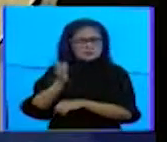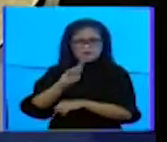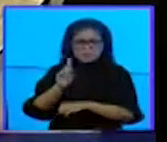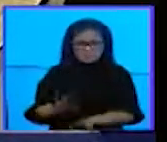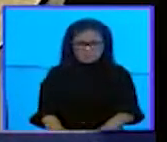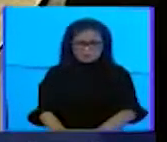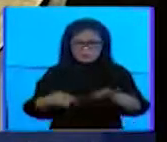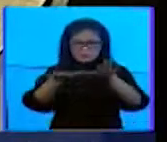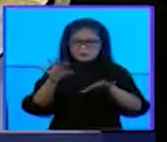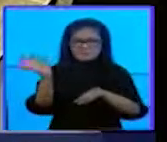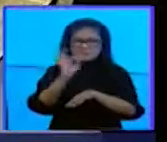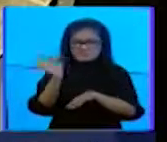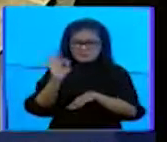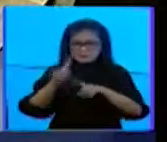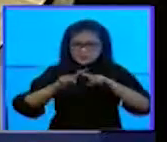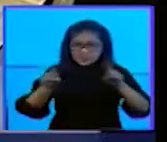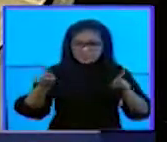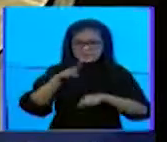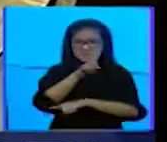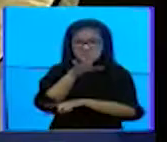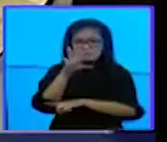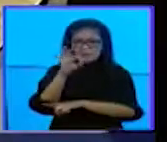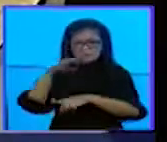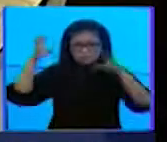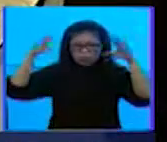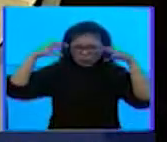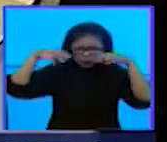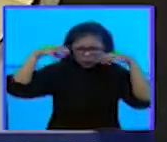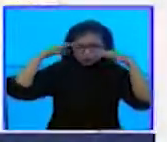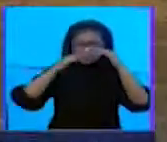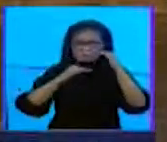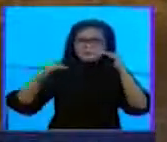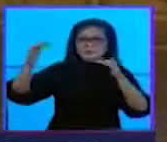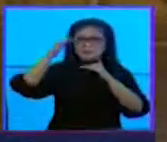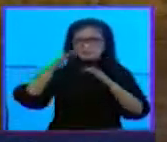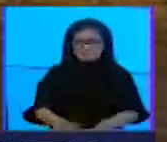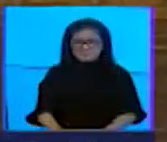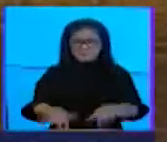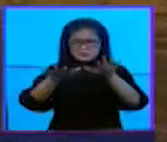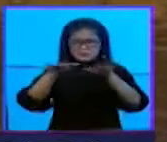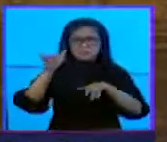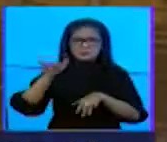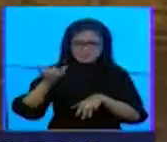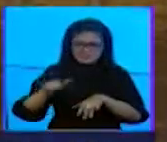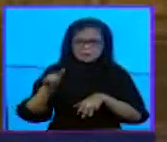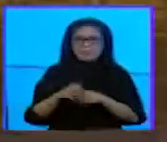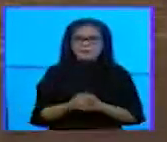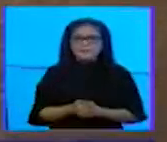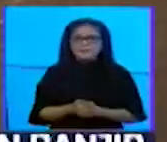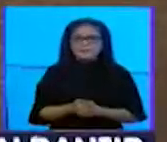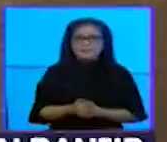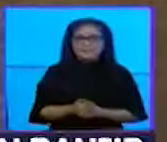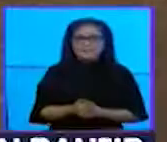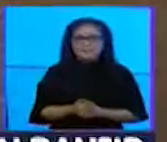tapi bila curah hujannya diatas 100 maka akan terjadi genangan pasti Hai curah hujan yang terjadi beberapa hari